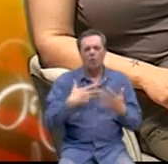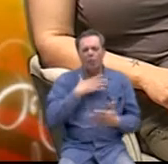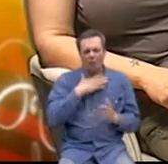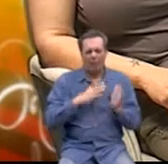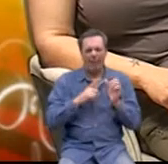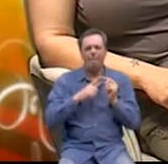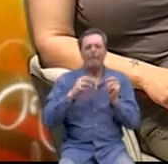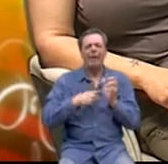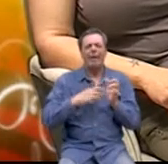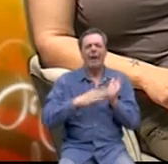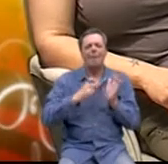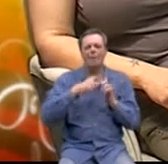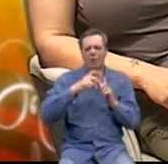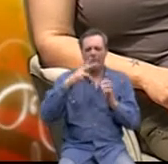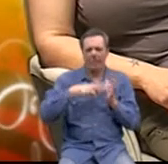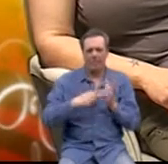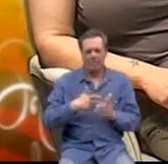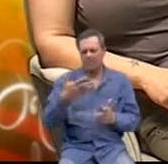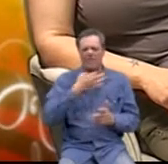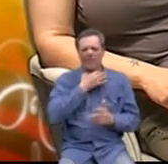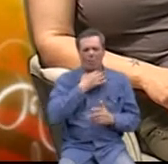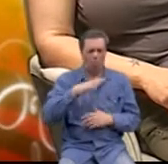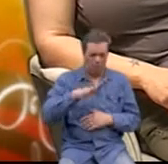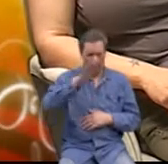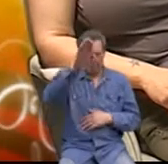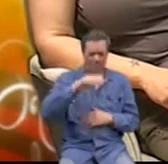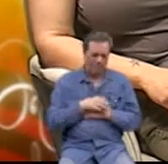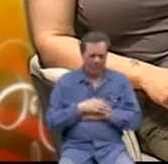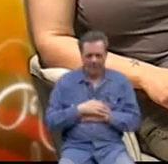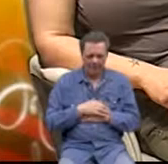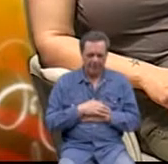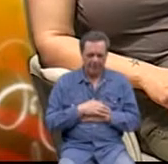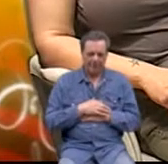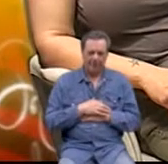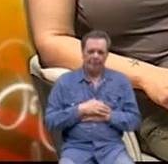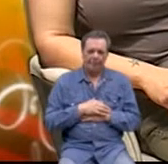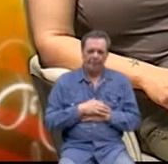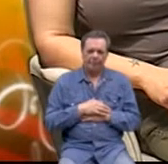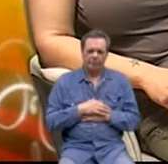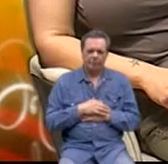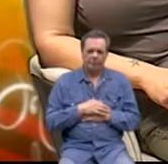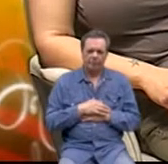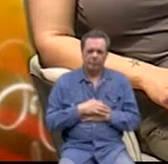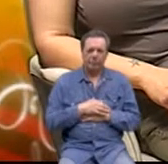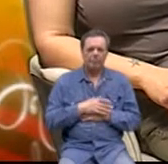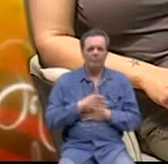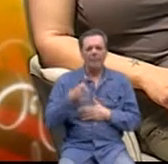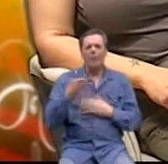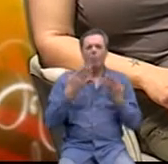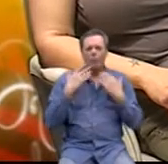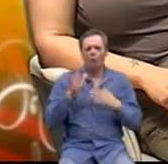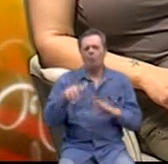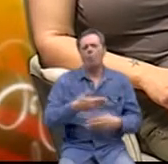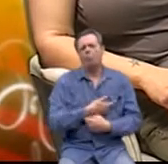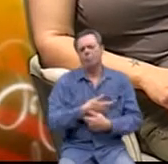Pavle Kamiškine u 17 sati. Sveti Duh 24. Da. Kod malog kružnog toka. Da. Dobro. Na njihovom dvorištu imamo